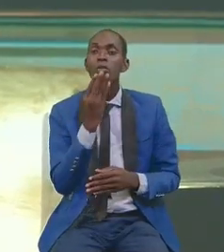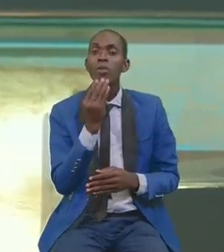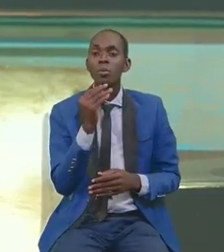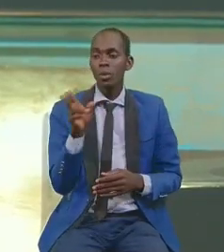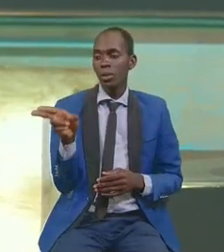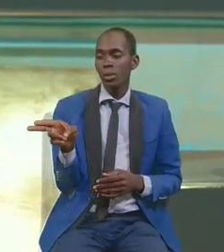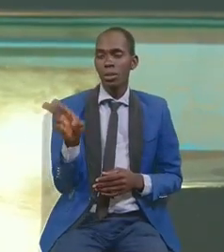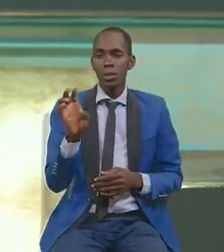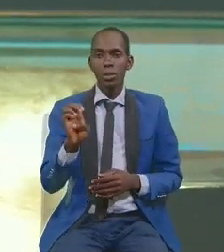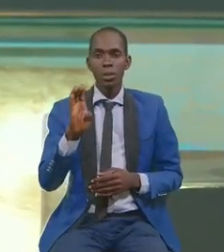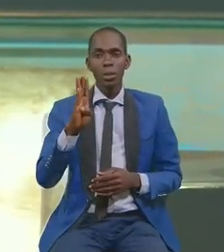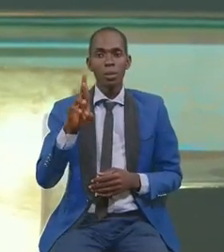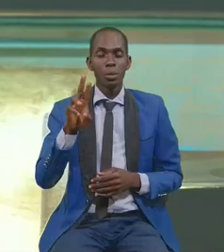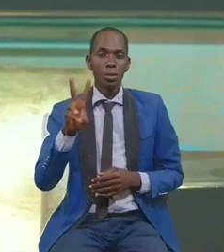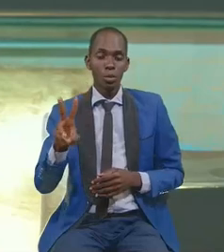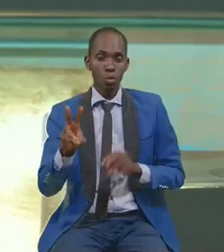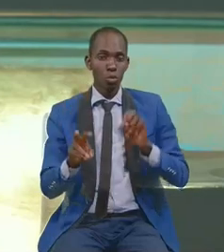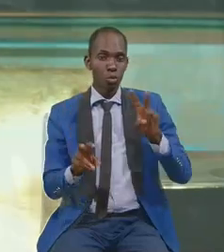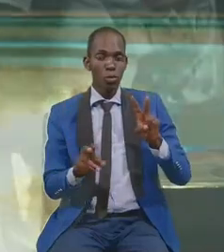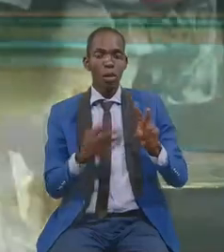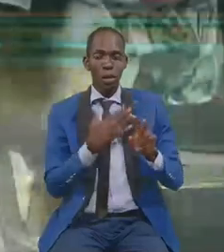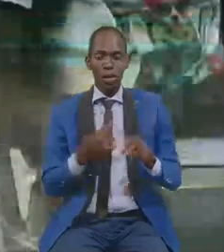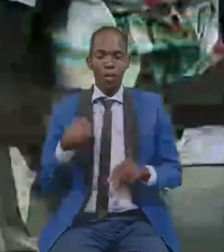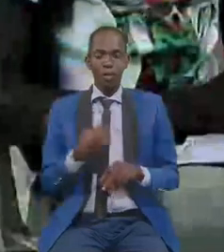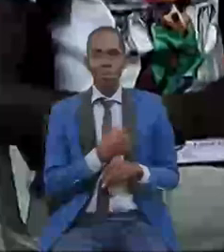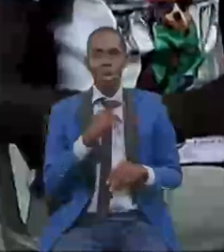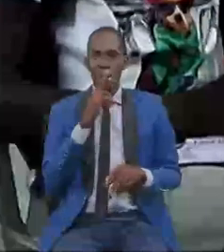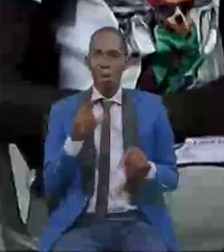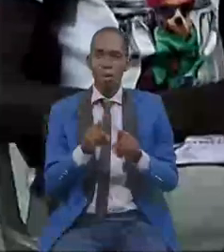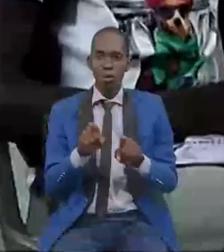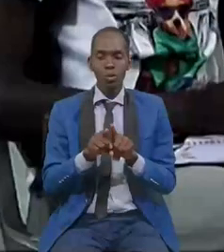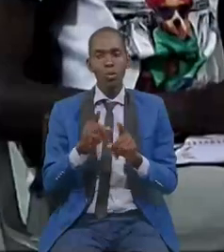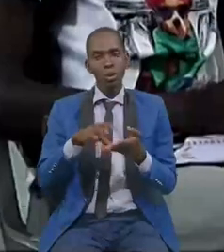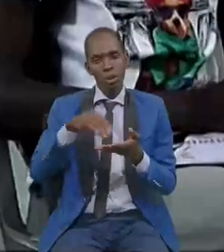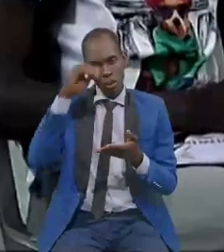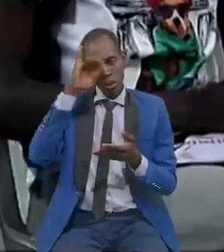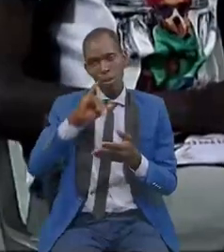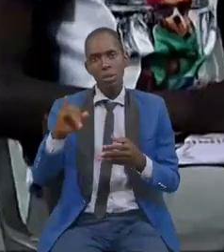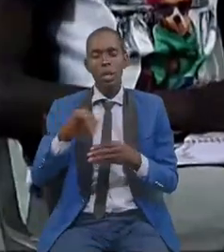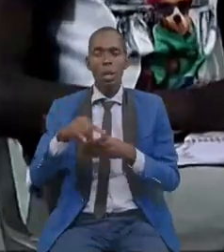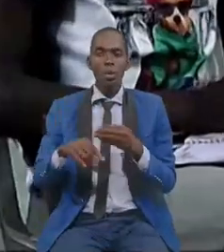et nous parlons du progrès. Au fait, quand nous voyons l'épître aux Hébreux,